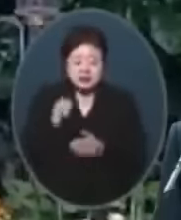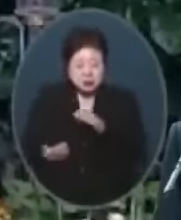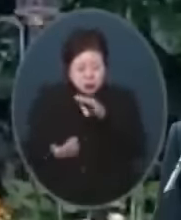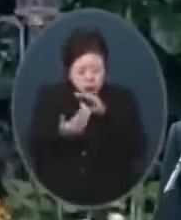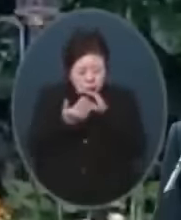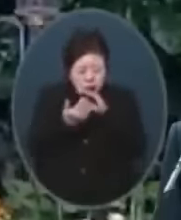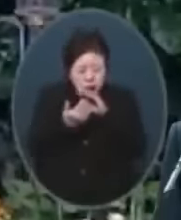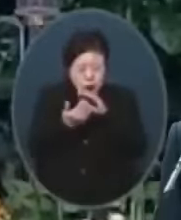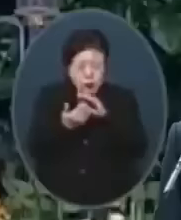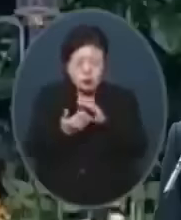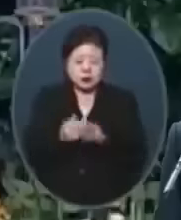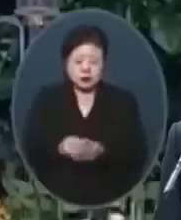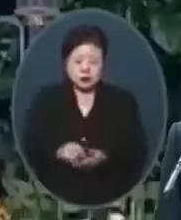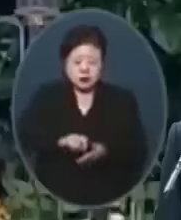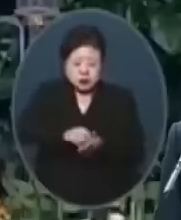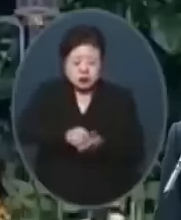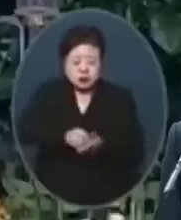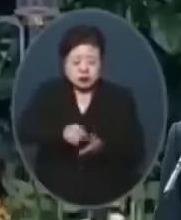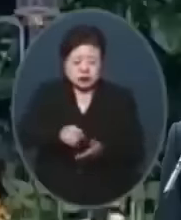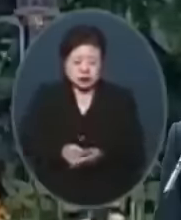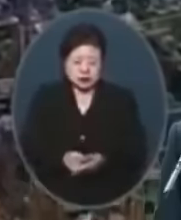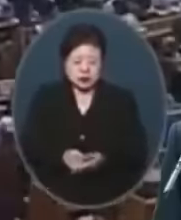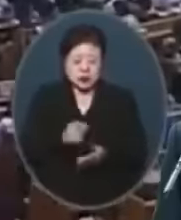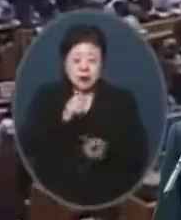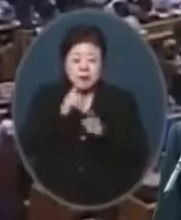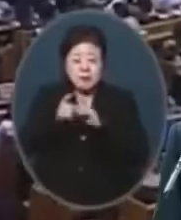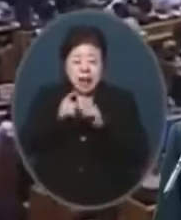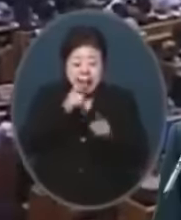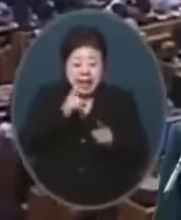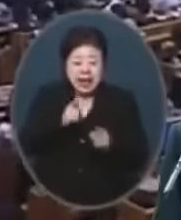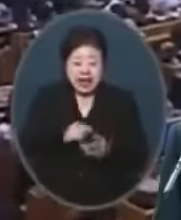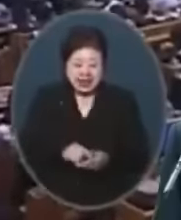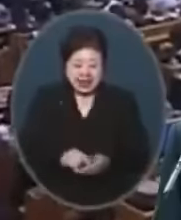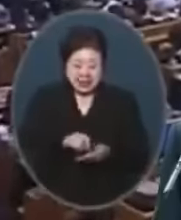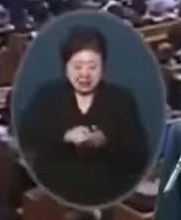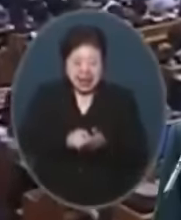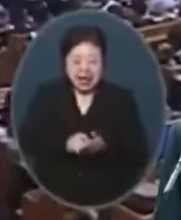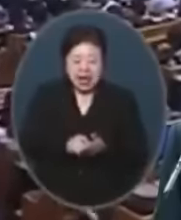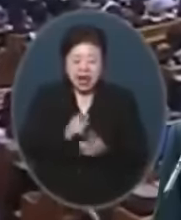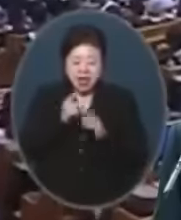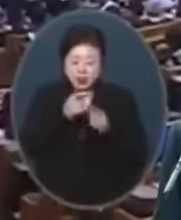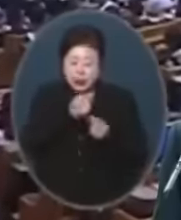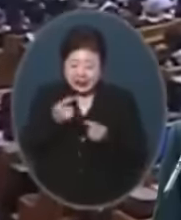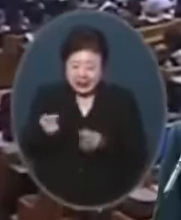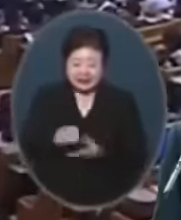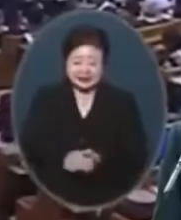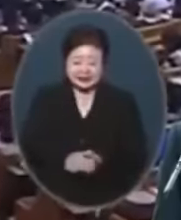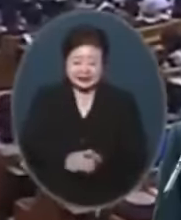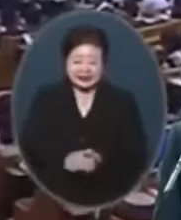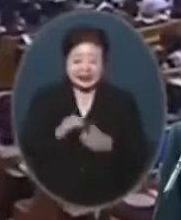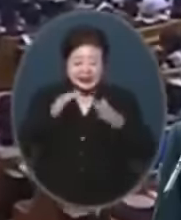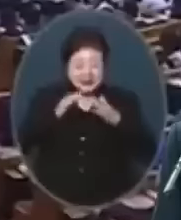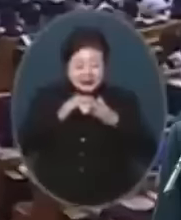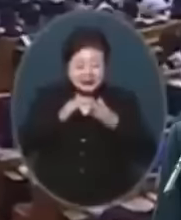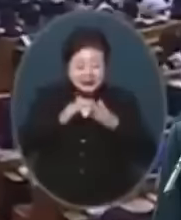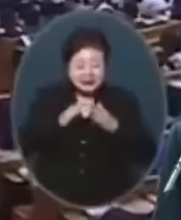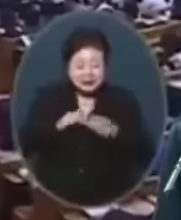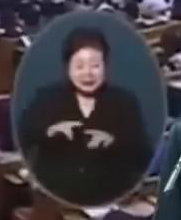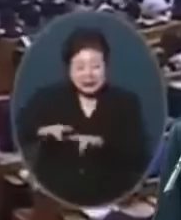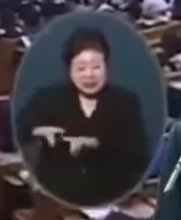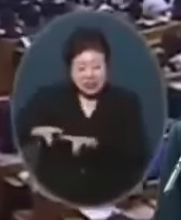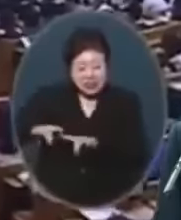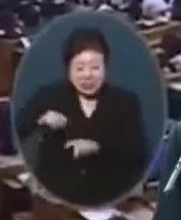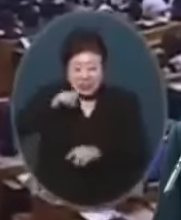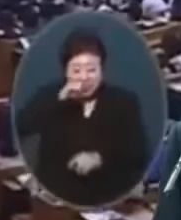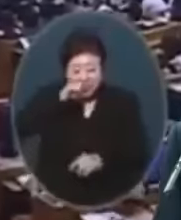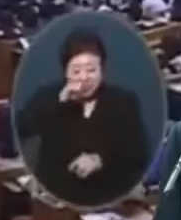이루어지도록 스위치를 누르는 것이 바로 그 스위치가 말입니다. 집안에 전기시설이 다 되어